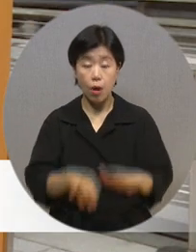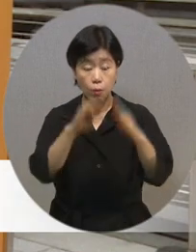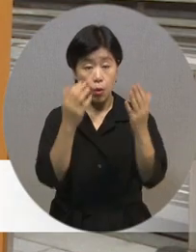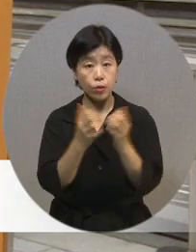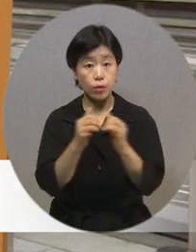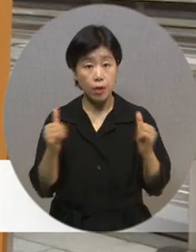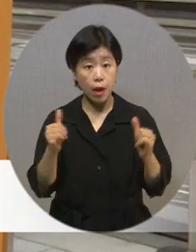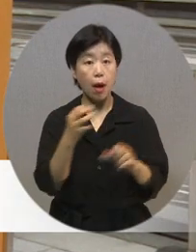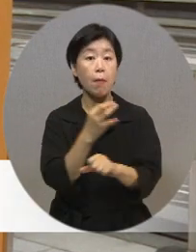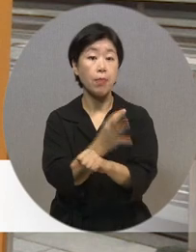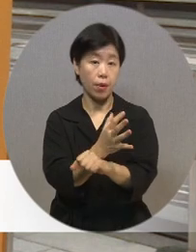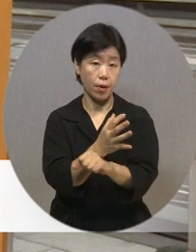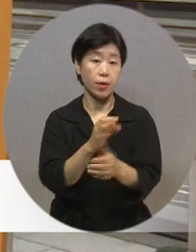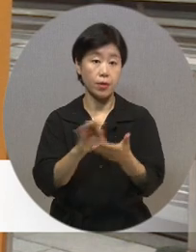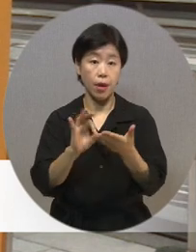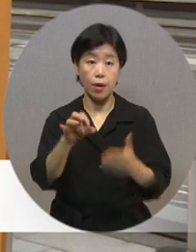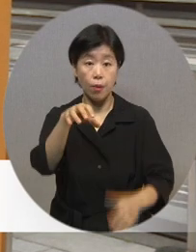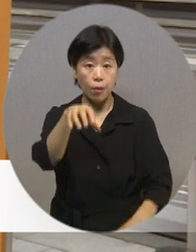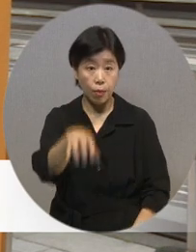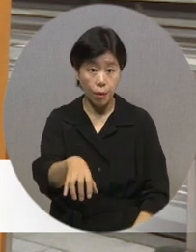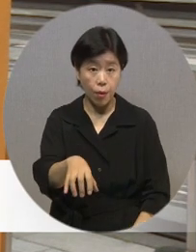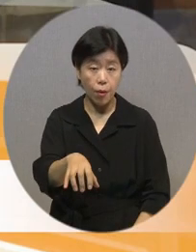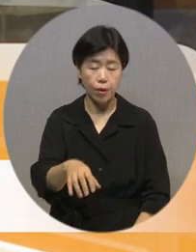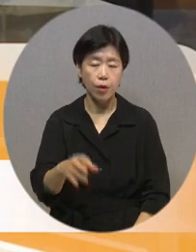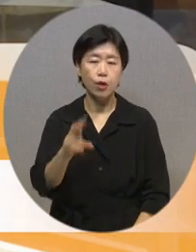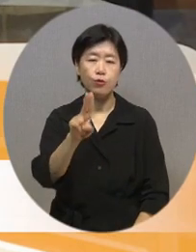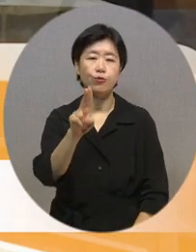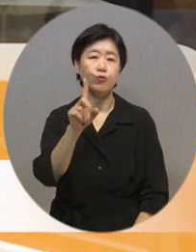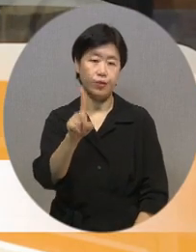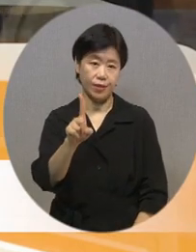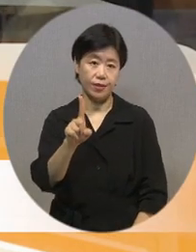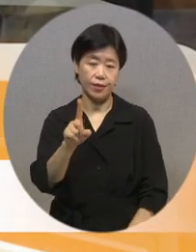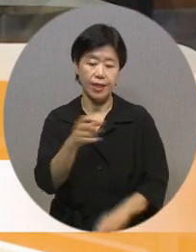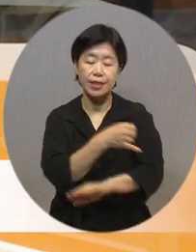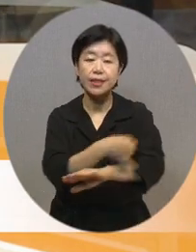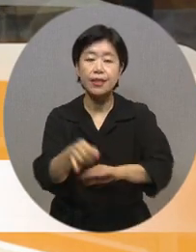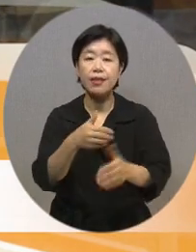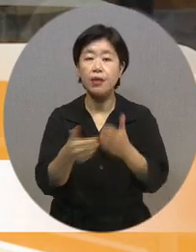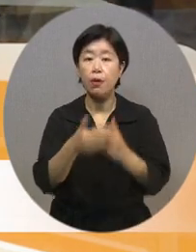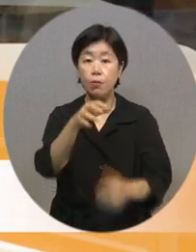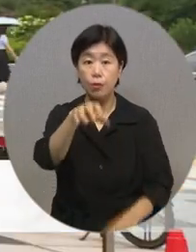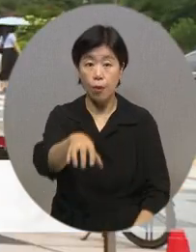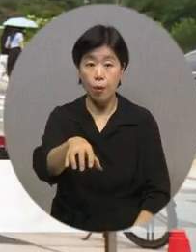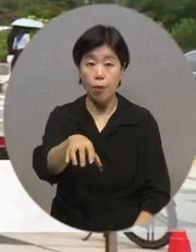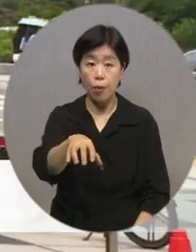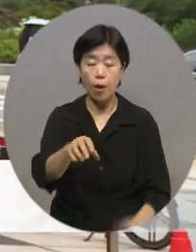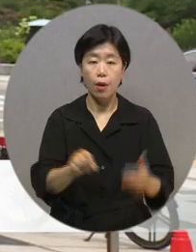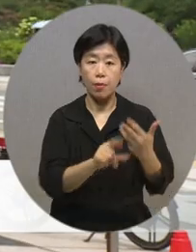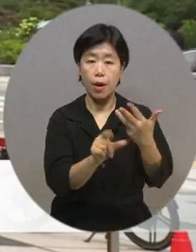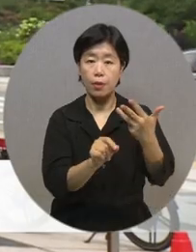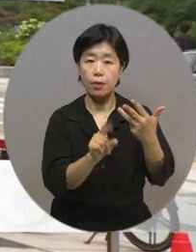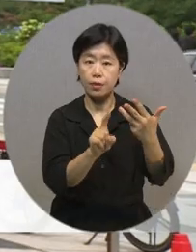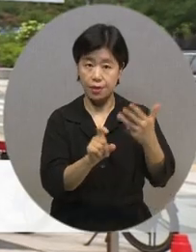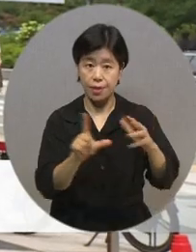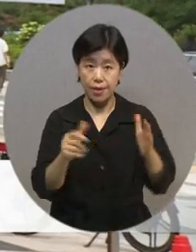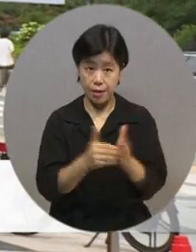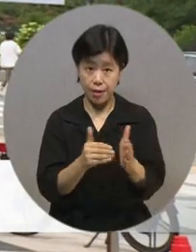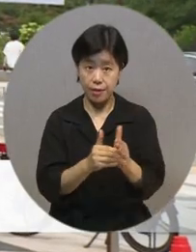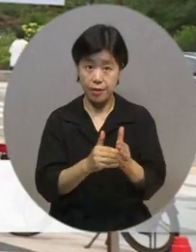있는 편의점의 모습을 담은 유니버설 디자인 전시 체험 공간이 지난 11일까지 청계광장에서